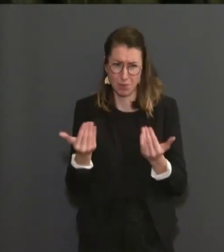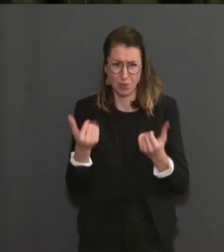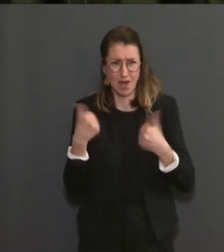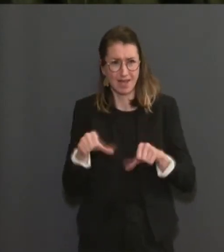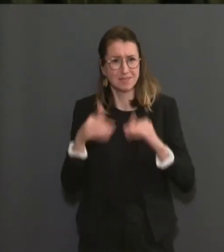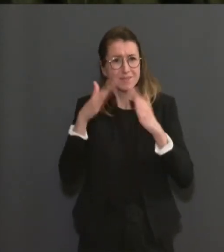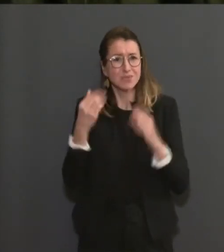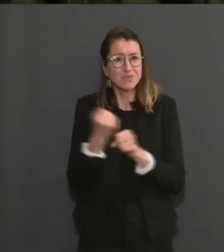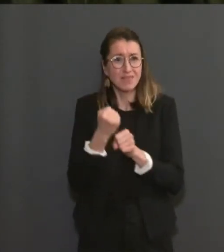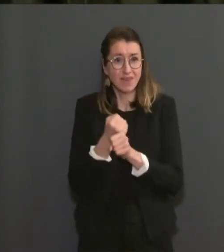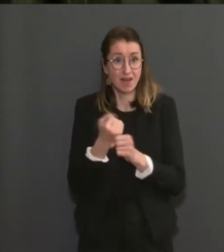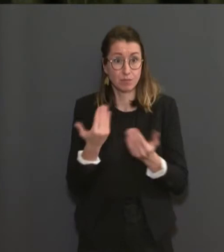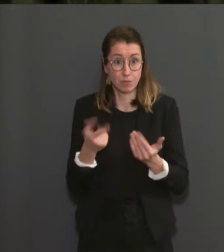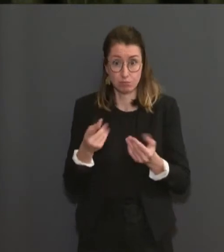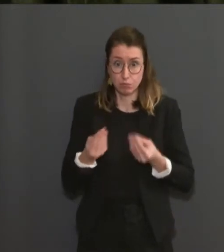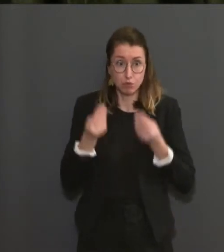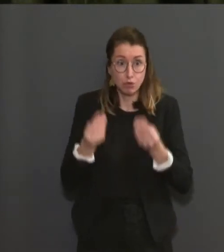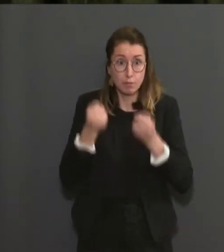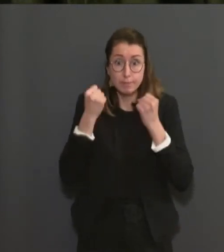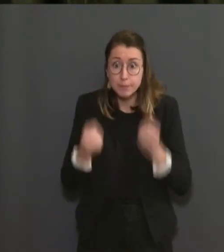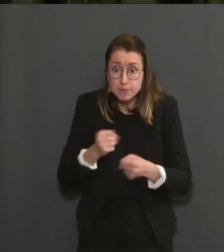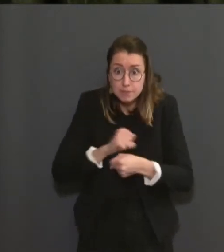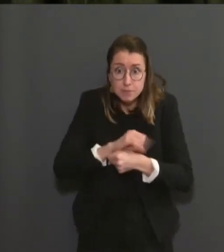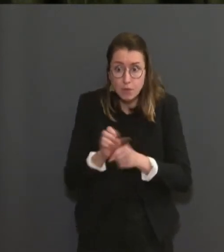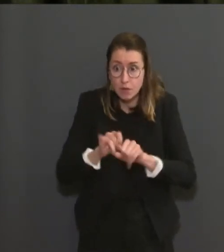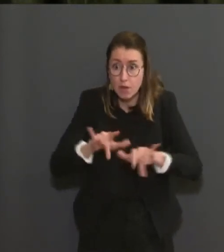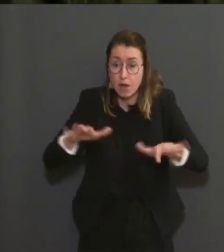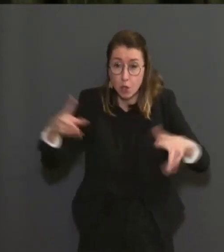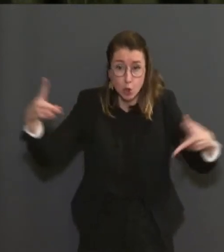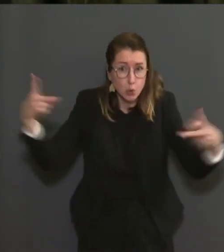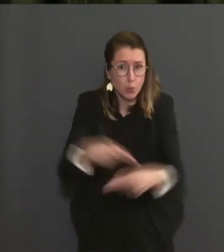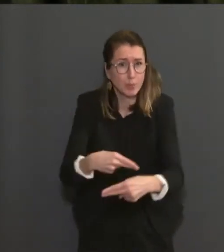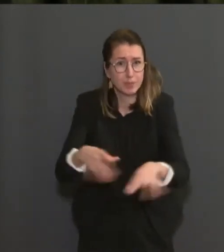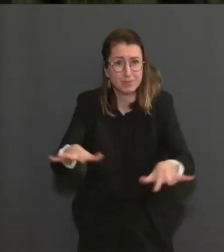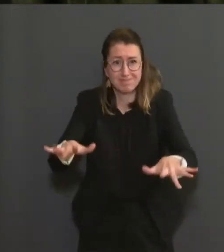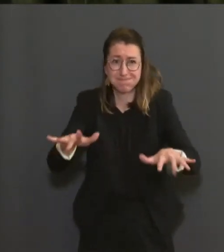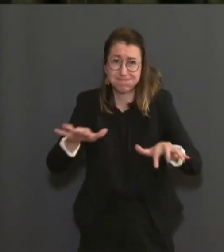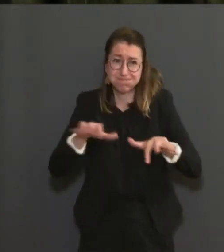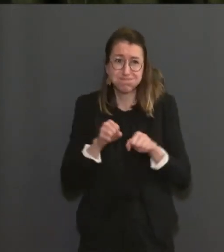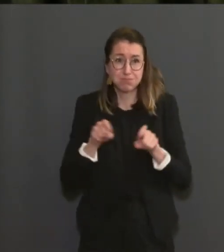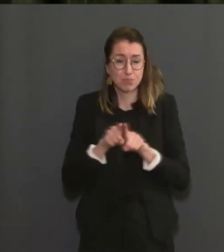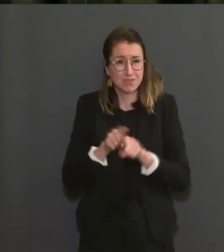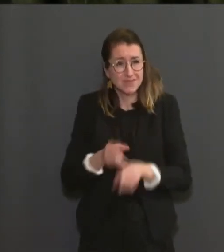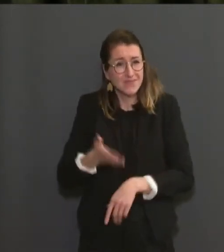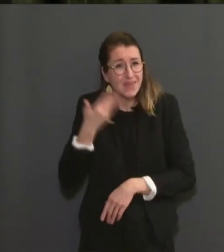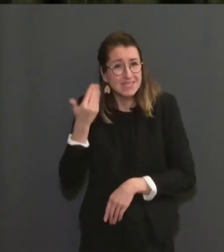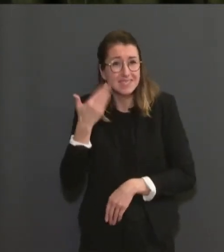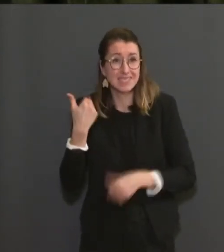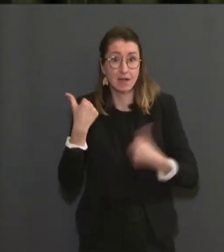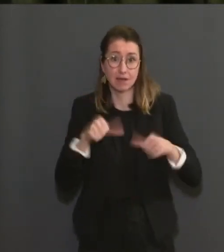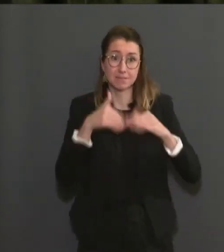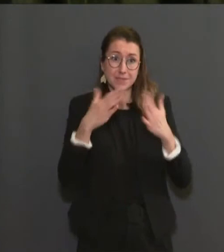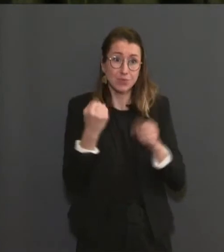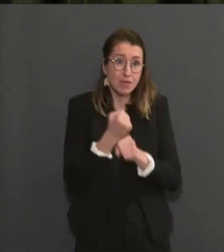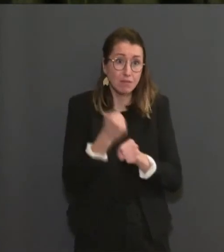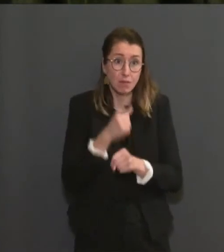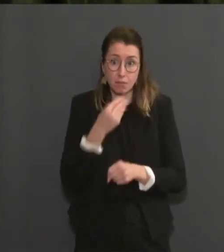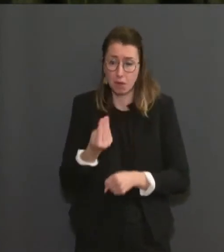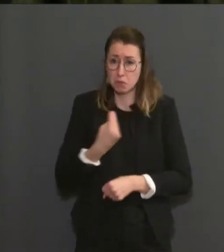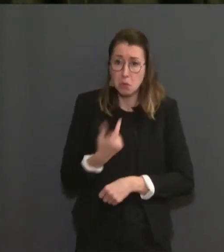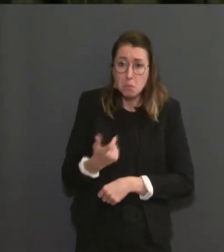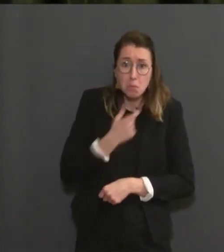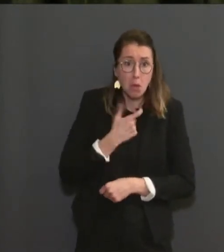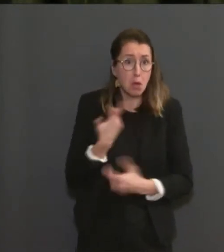place relativement aisément et sans grandes conséquences sur l'activité de certaines entreprises. Pour toutes vos questions sur les